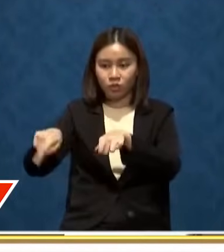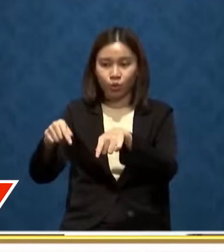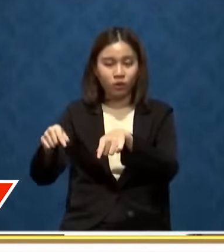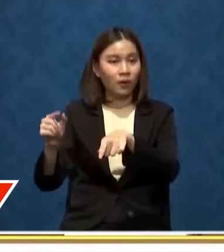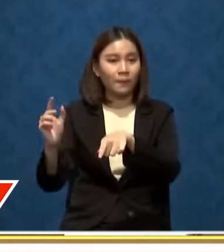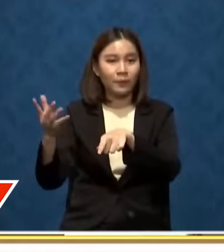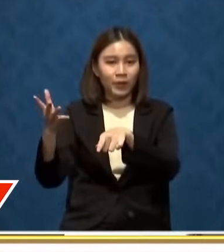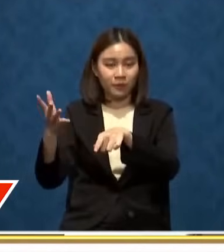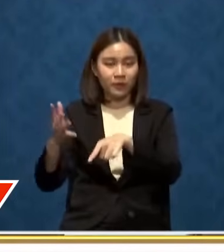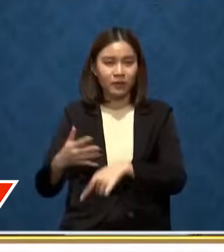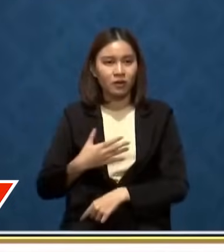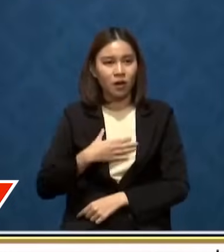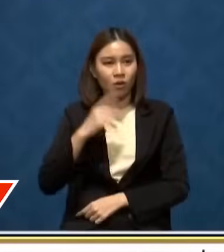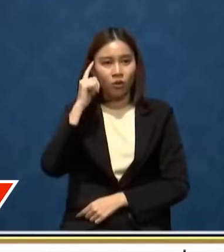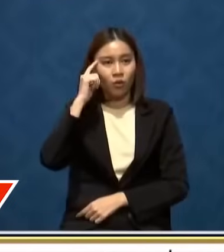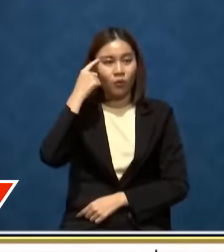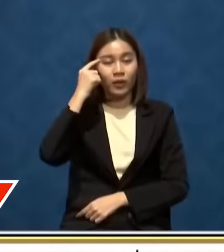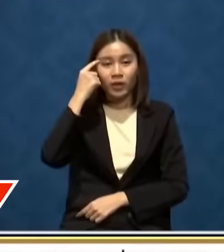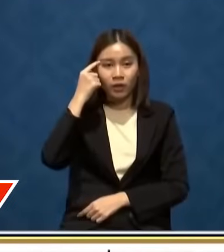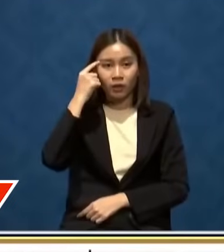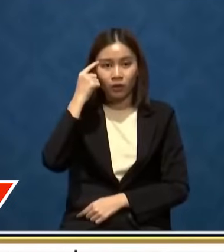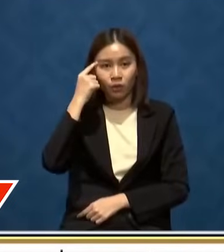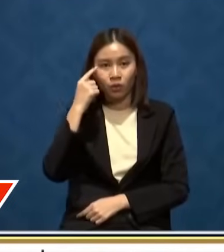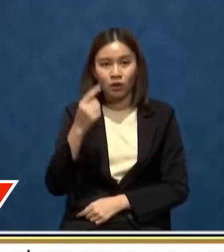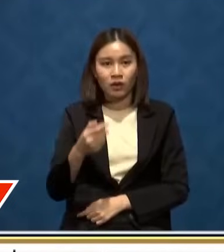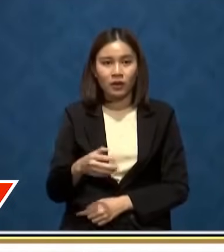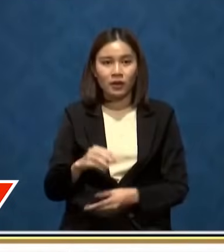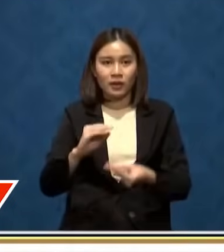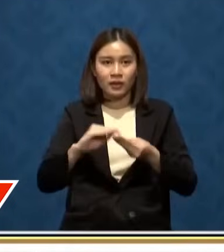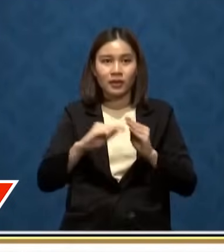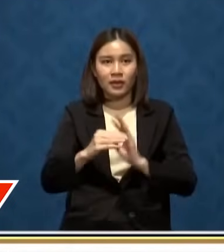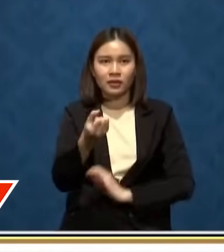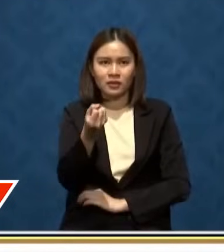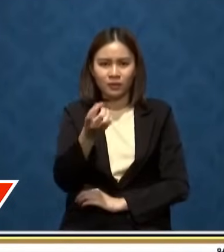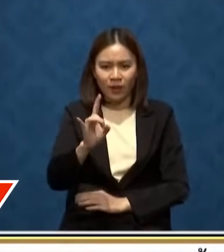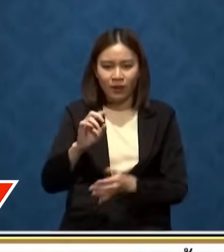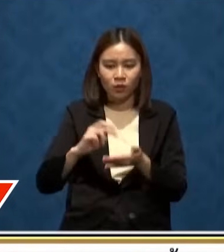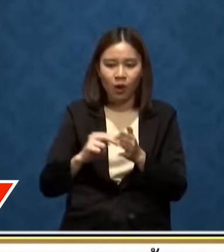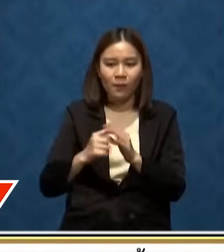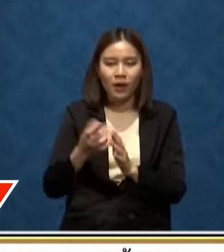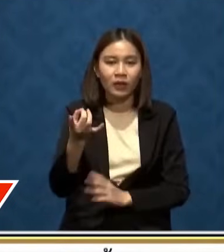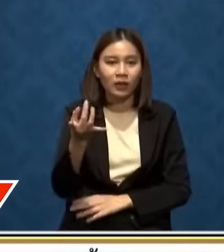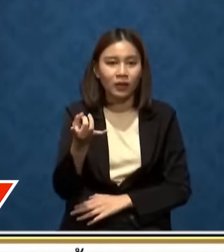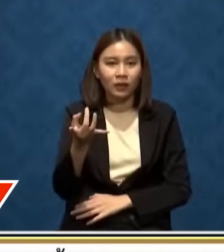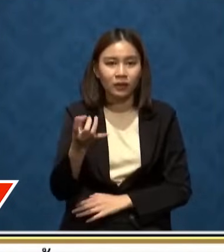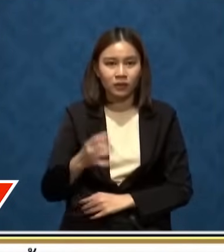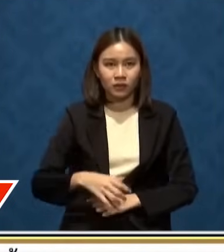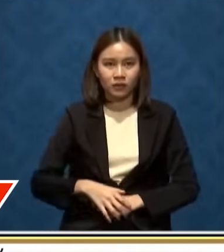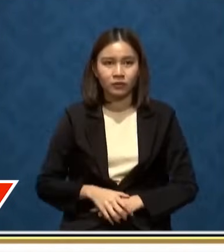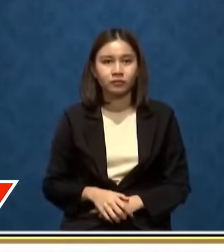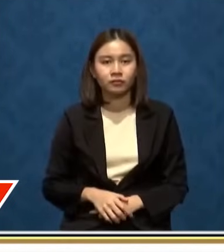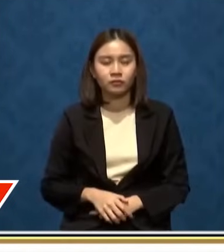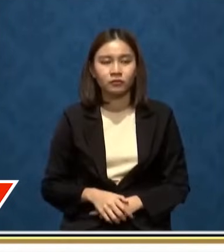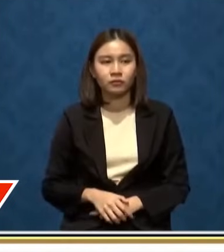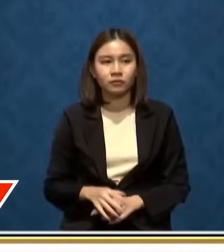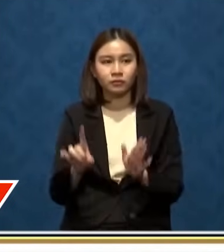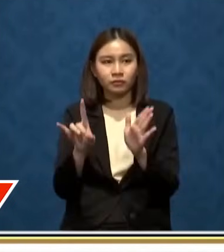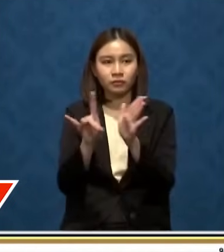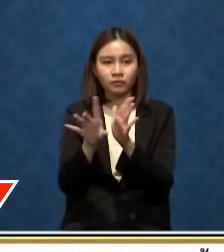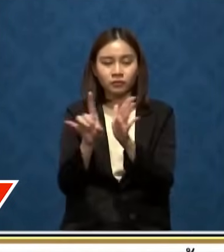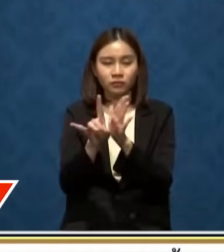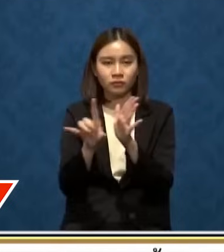ะคะก็ทำให้เราไม่รู้ว่าหมายเลข18ที่ท่านพูดถึงหมายถึงอะไรนะคะสุดท้าย